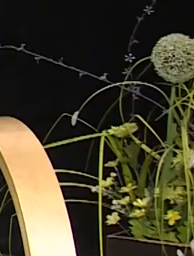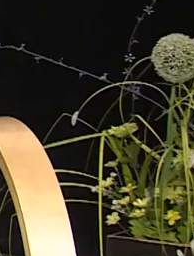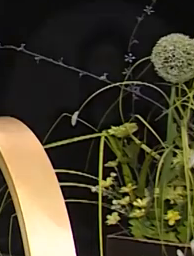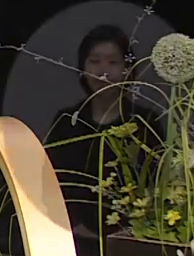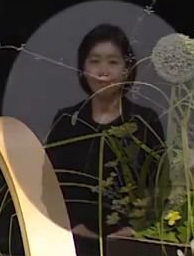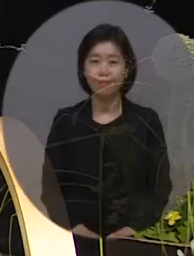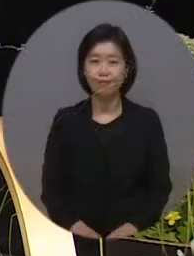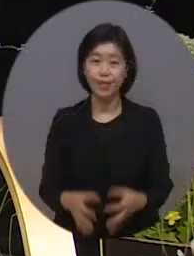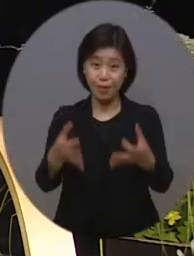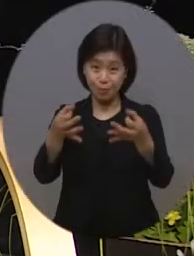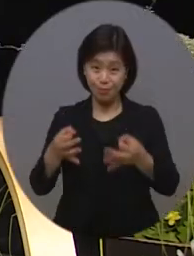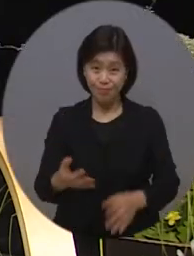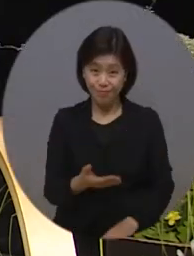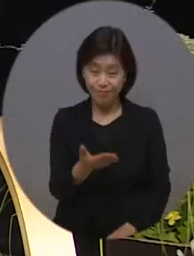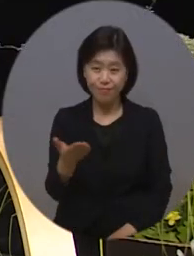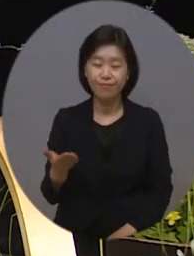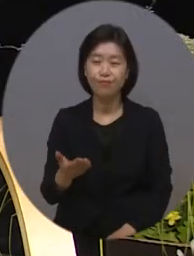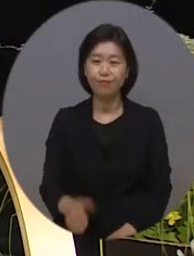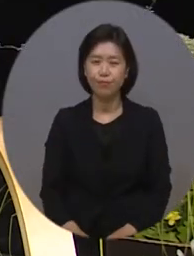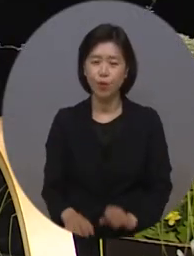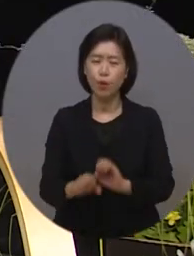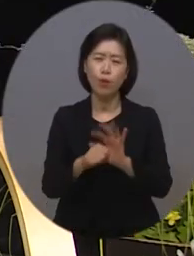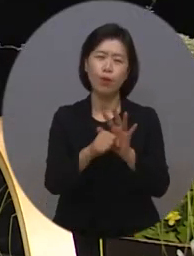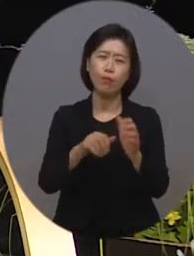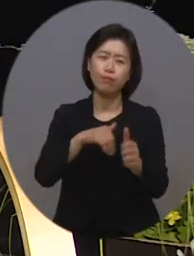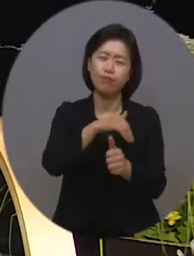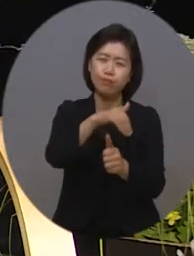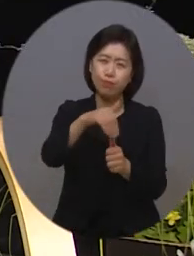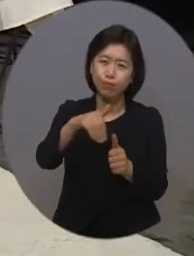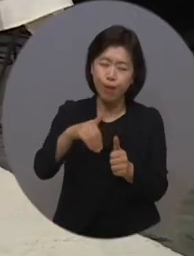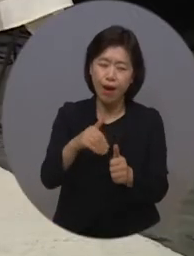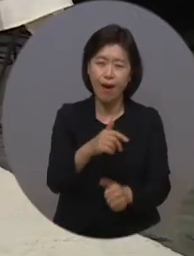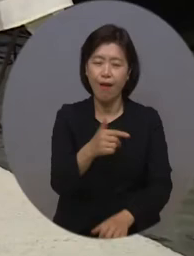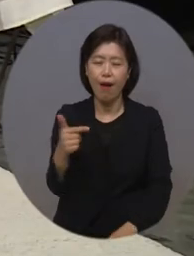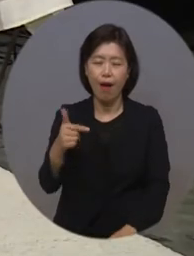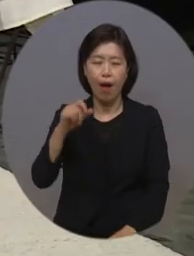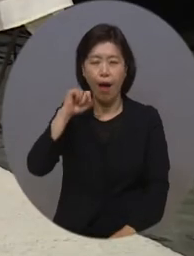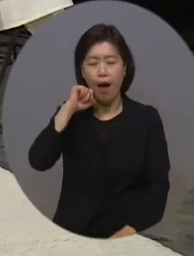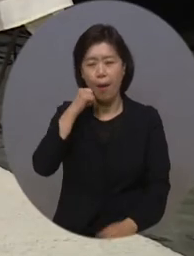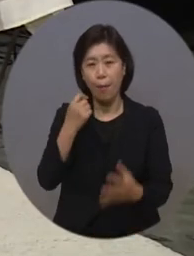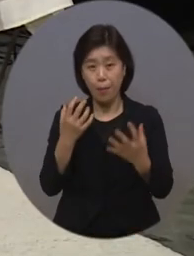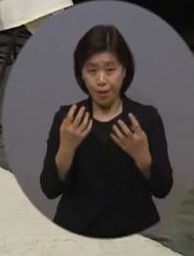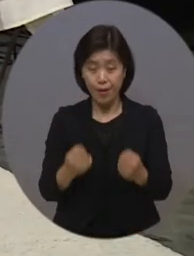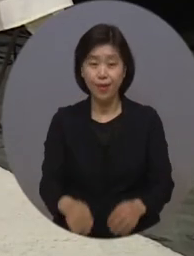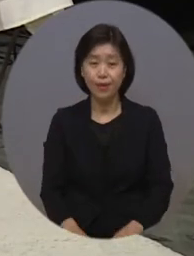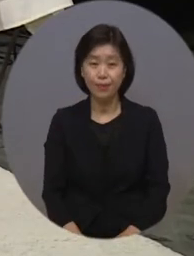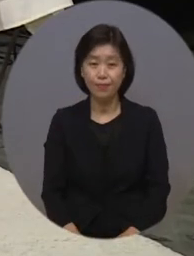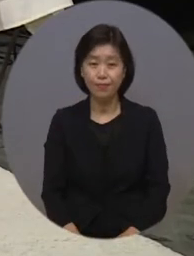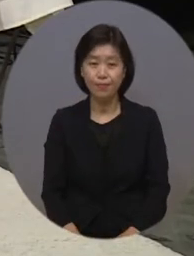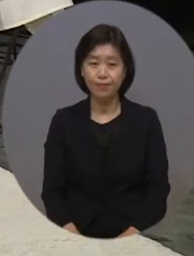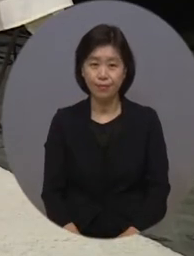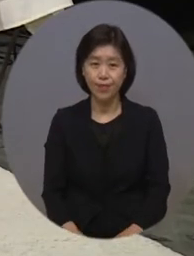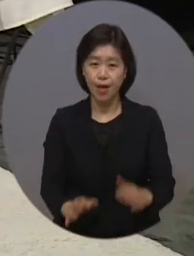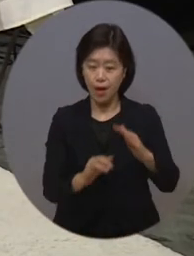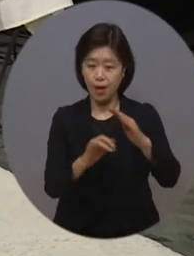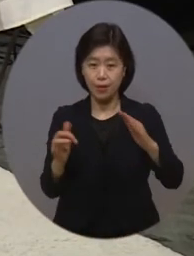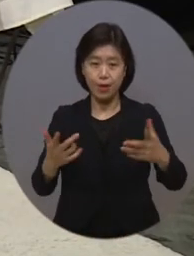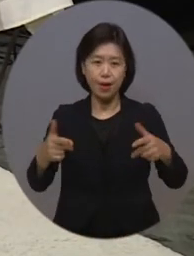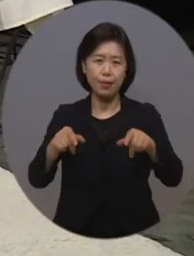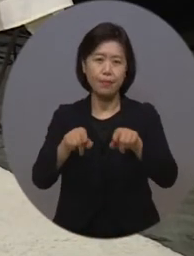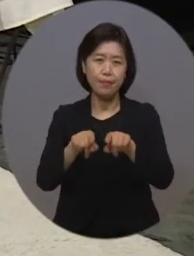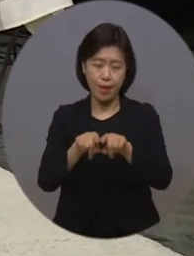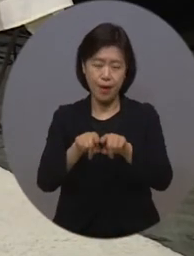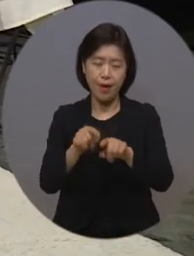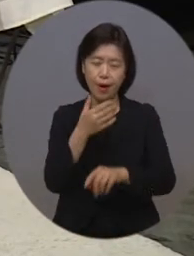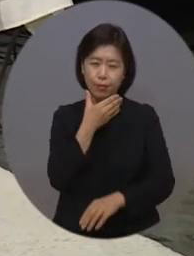시청자 여러분, 코로나 시대에 힘드시죠? 부디 가족과 함께 웃음 많은 나날